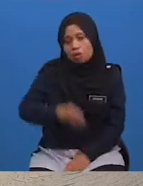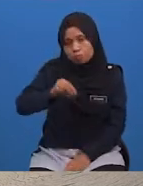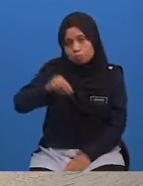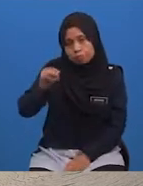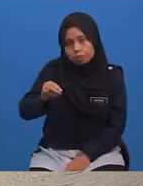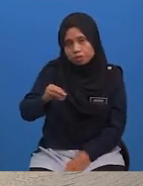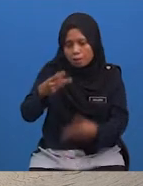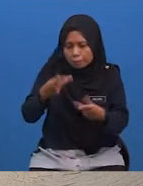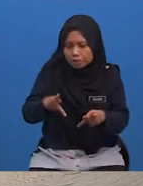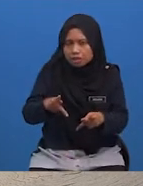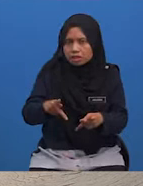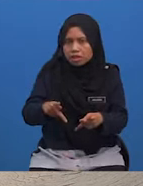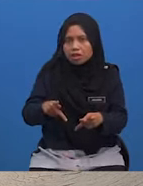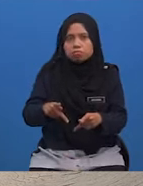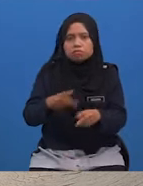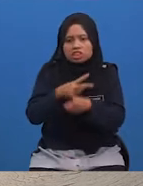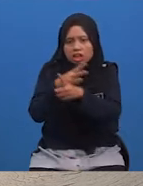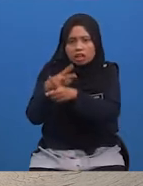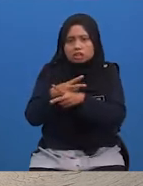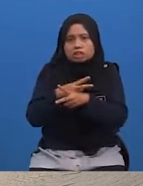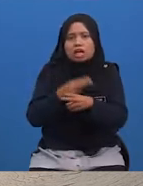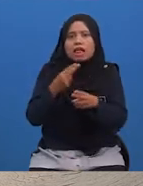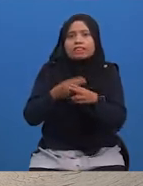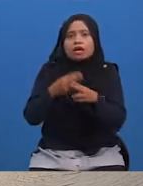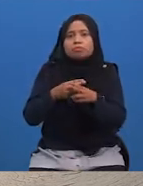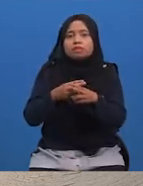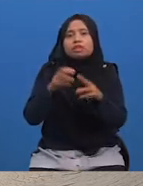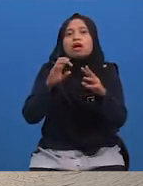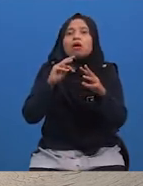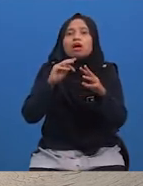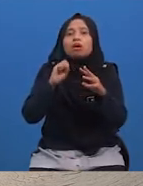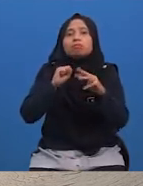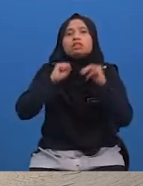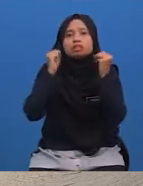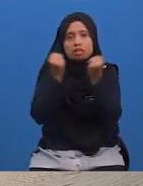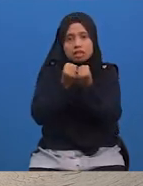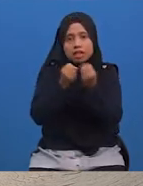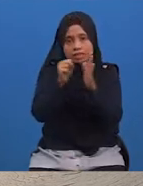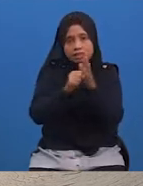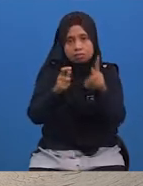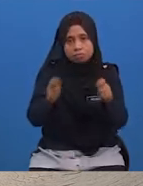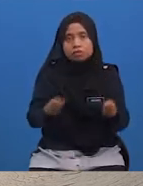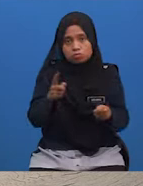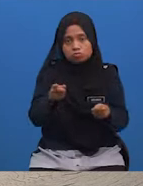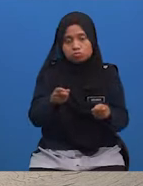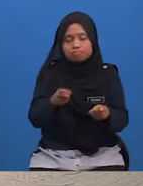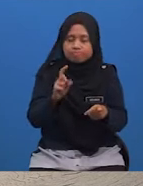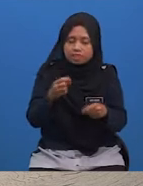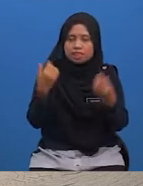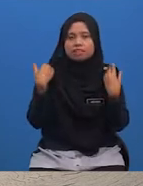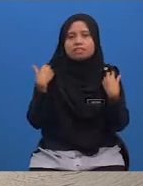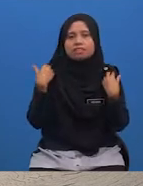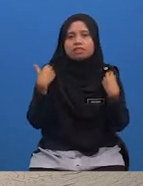Murid-murid, pernah tak mempertahankan nama baik masyarakat setempat kamu? Mesti ada, kan?